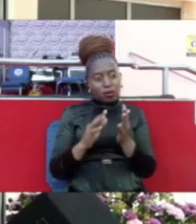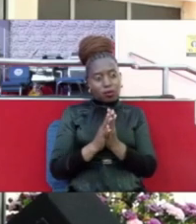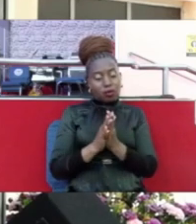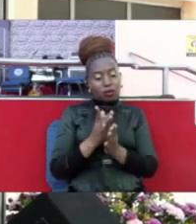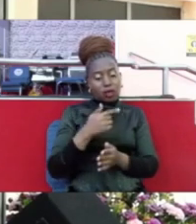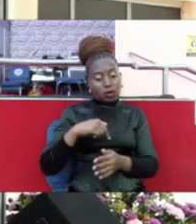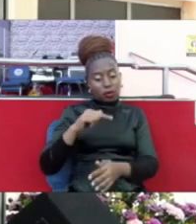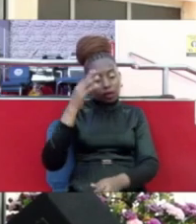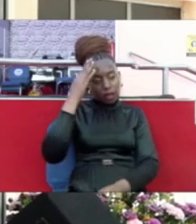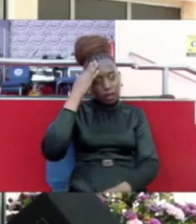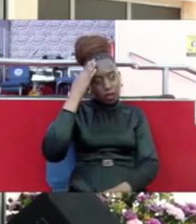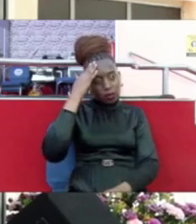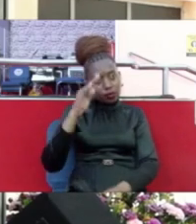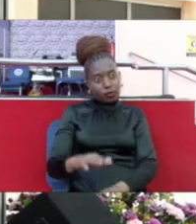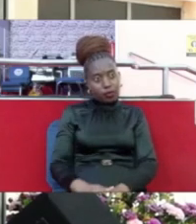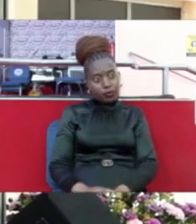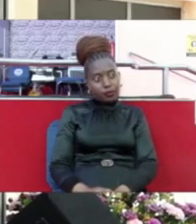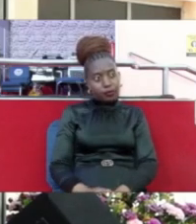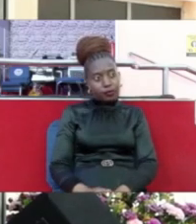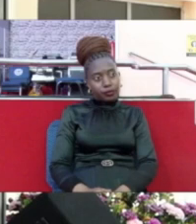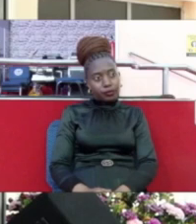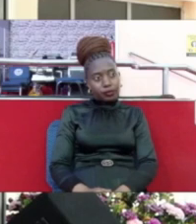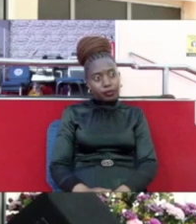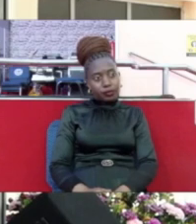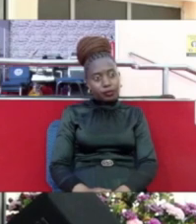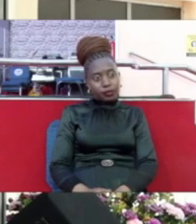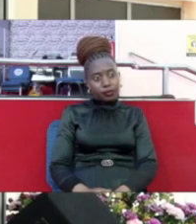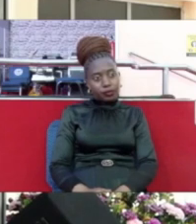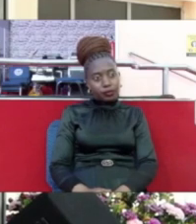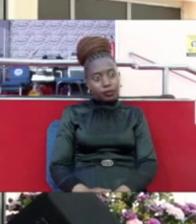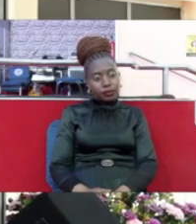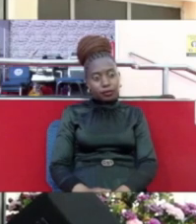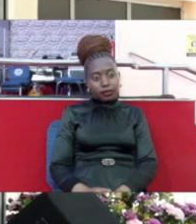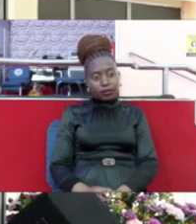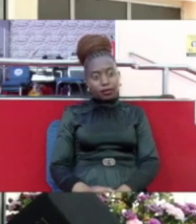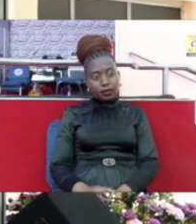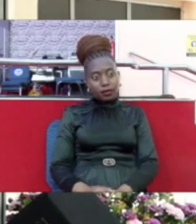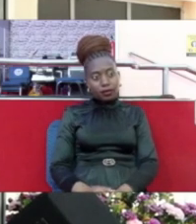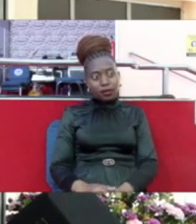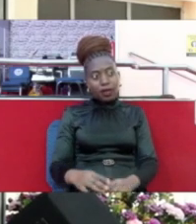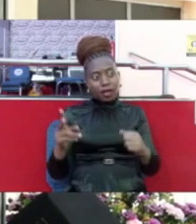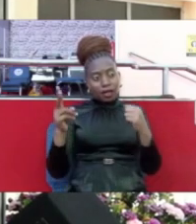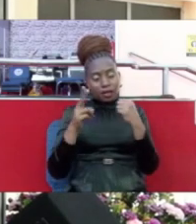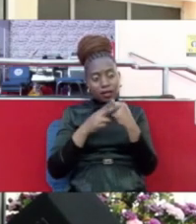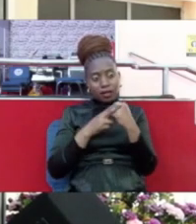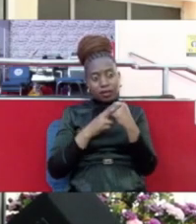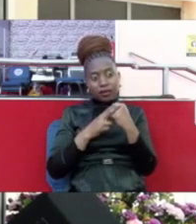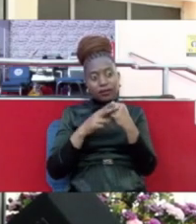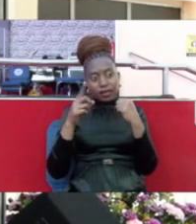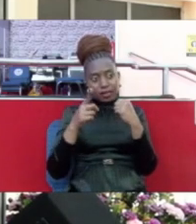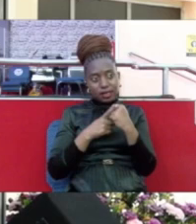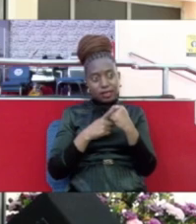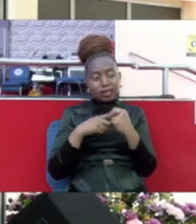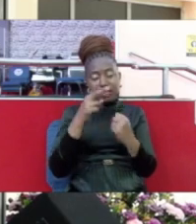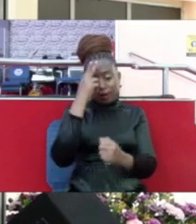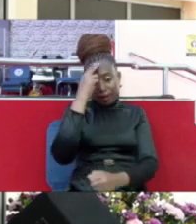tumetambua, 76 Maasai die each day. Wa Maasai 76 hufa kila siku.